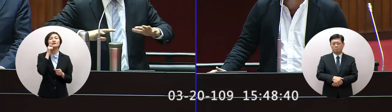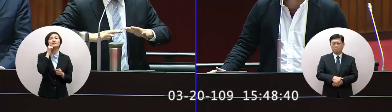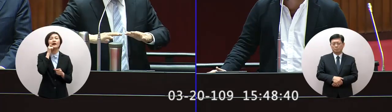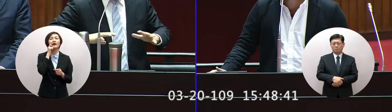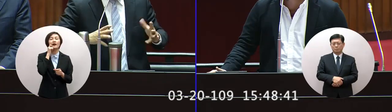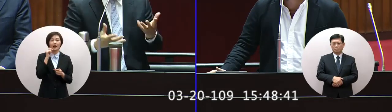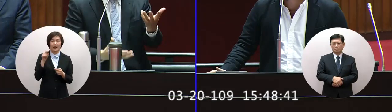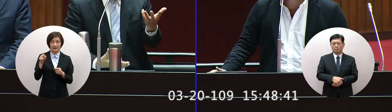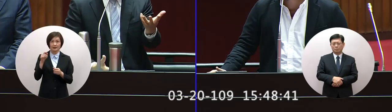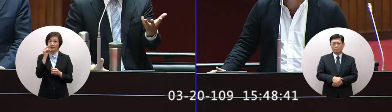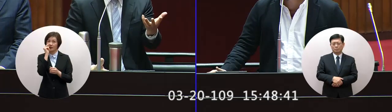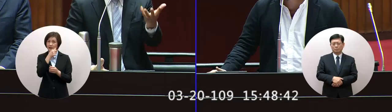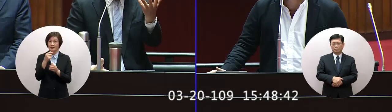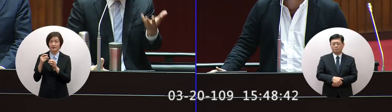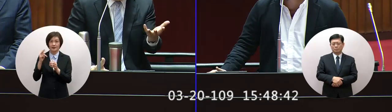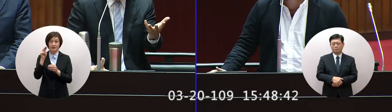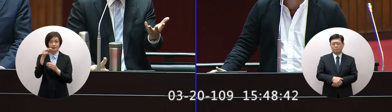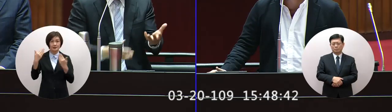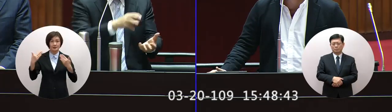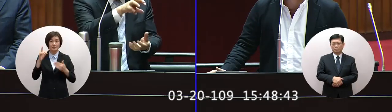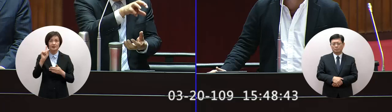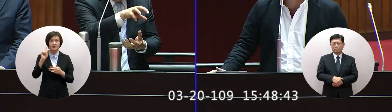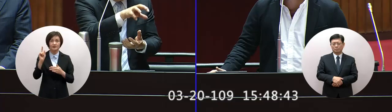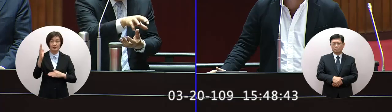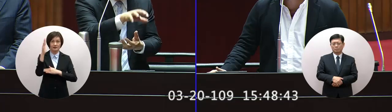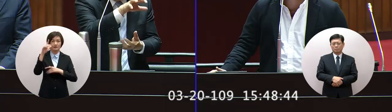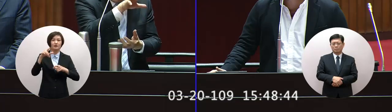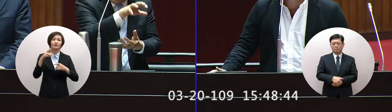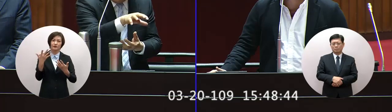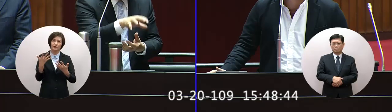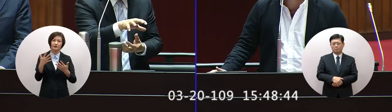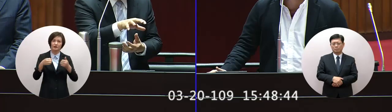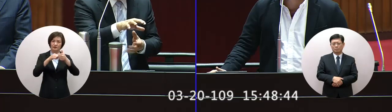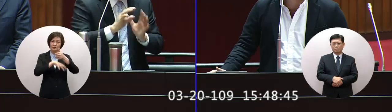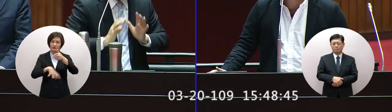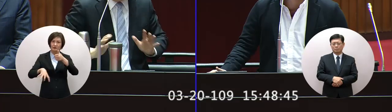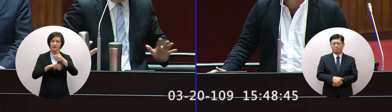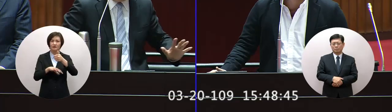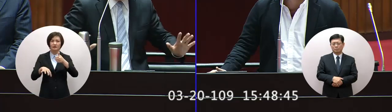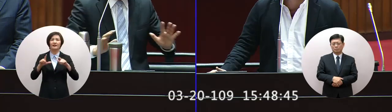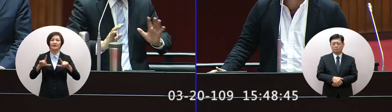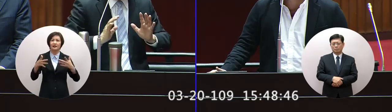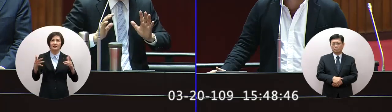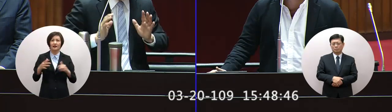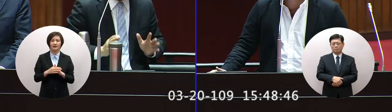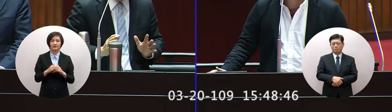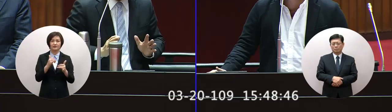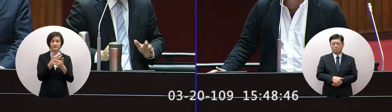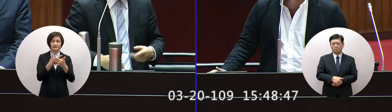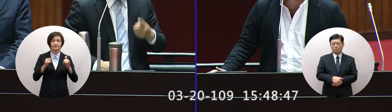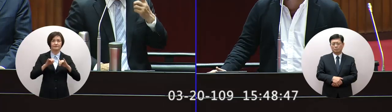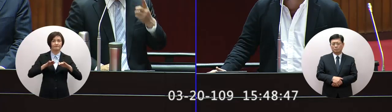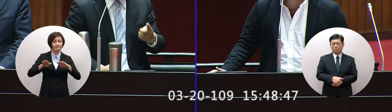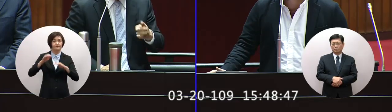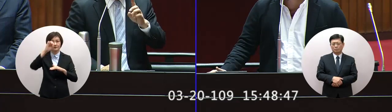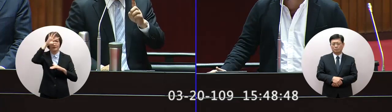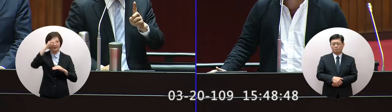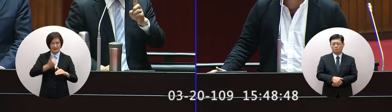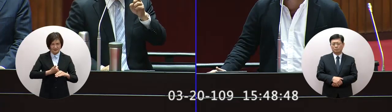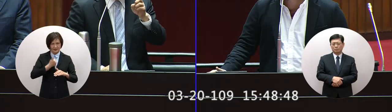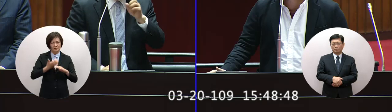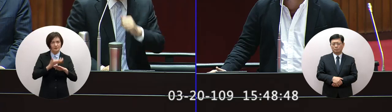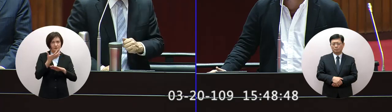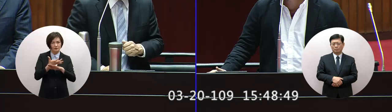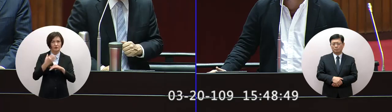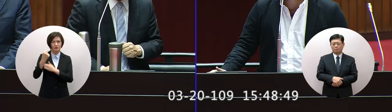了解政府机器其实就这样，民进党政府一直有心 要做这一方面的努力啊，很多事情不